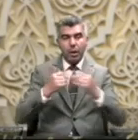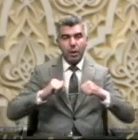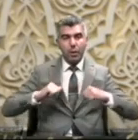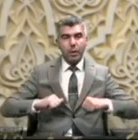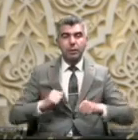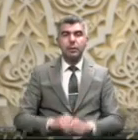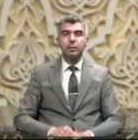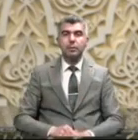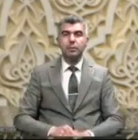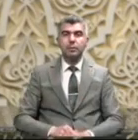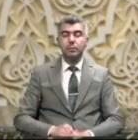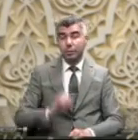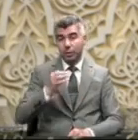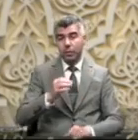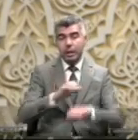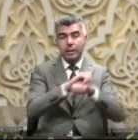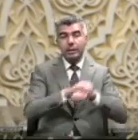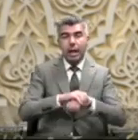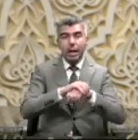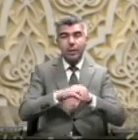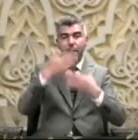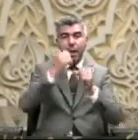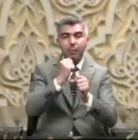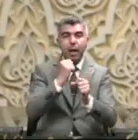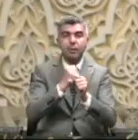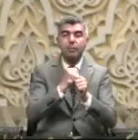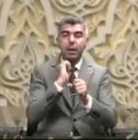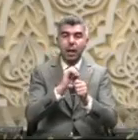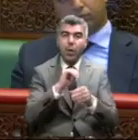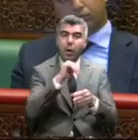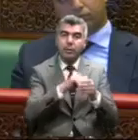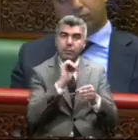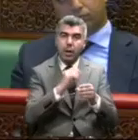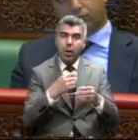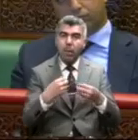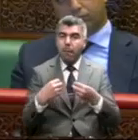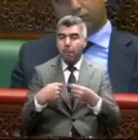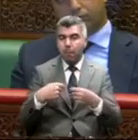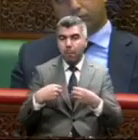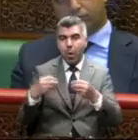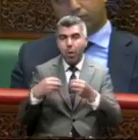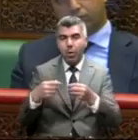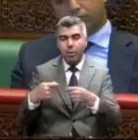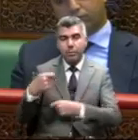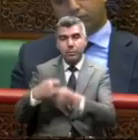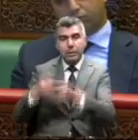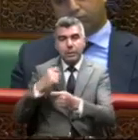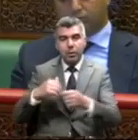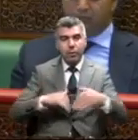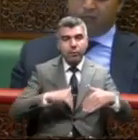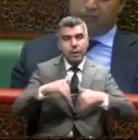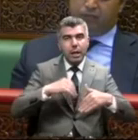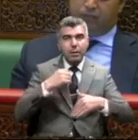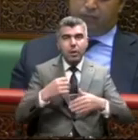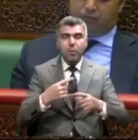الوزير نعتبر في فريق الاتحاد العام للشغاليين بالمغرب ان فئه الباعه المتجولين تشكل اكثر